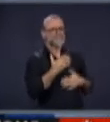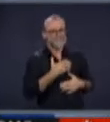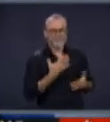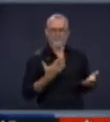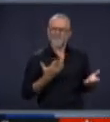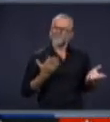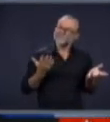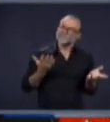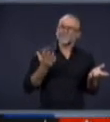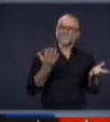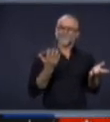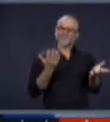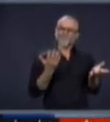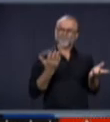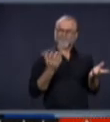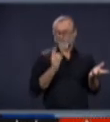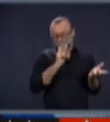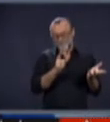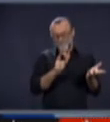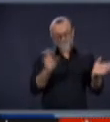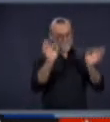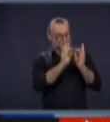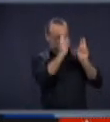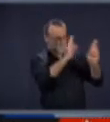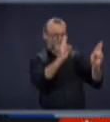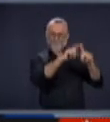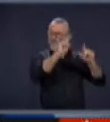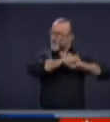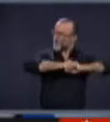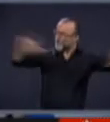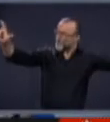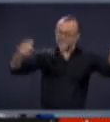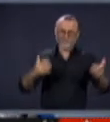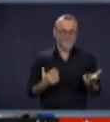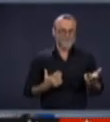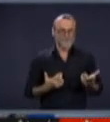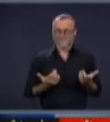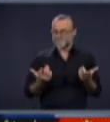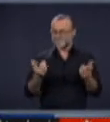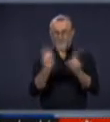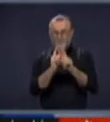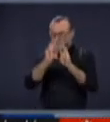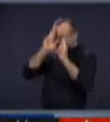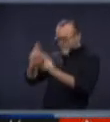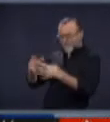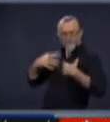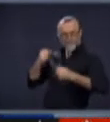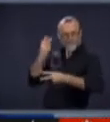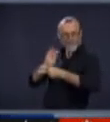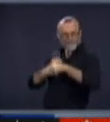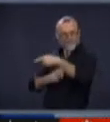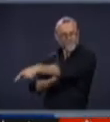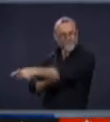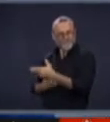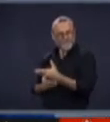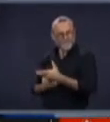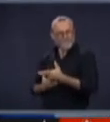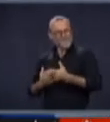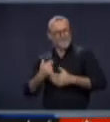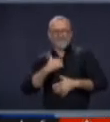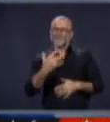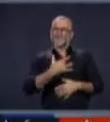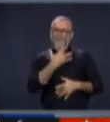les 2 mètres? C'est une forme de respect pour tout le monde, mais comme on l'a dit, pour tout le personnel